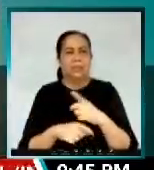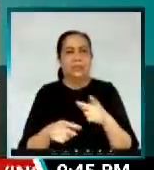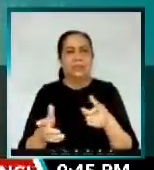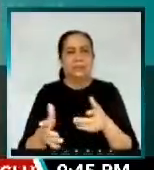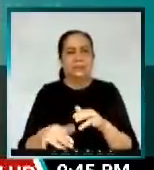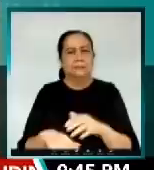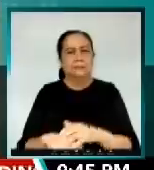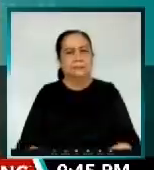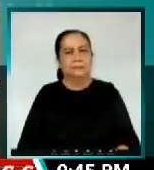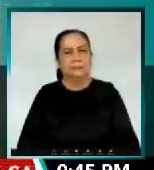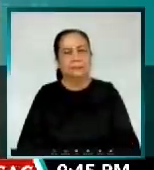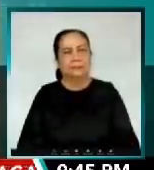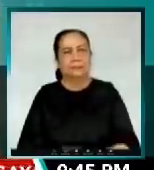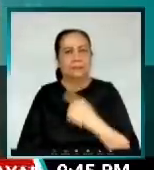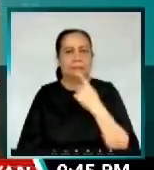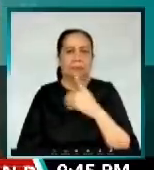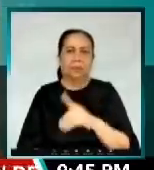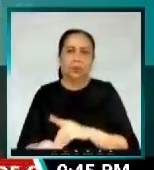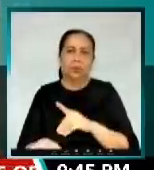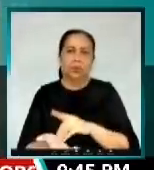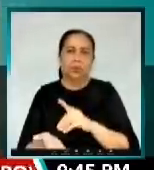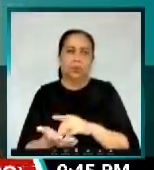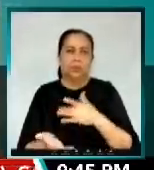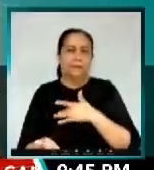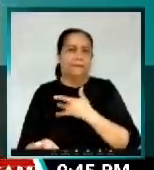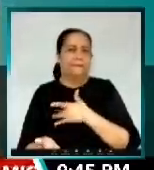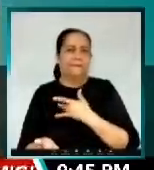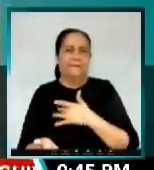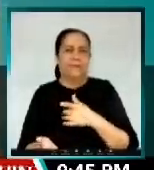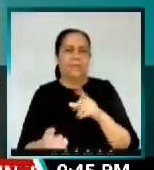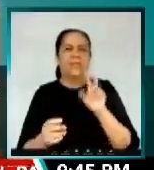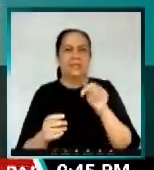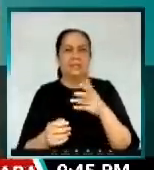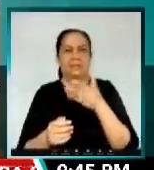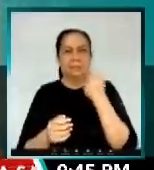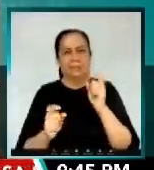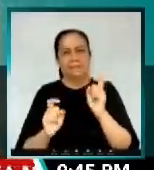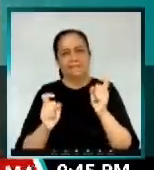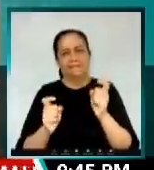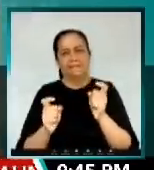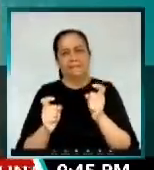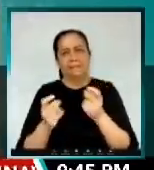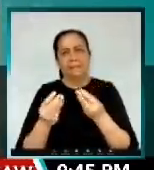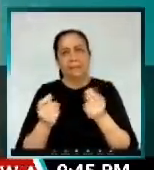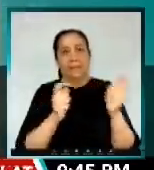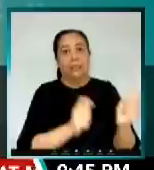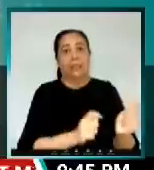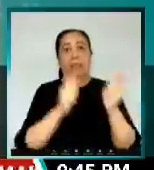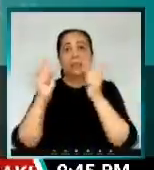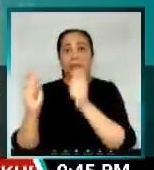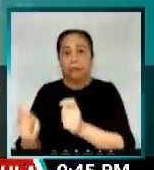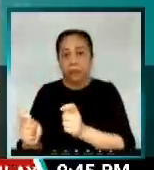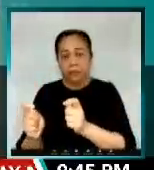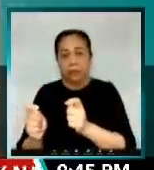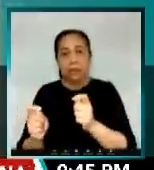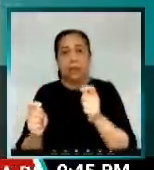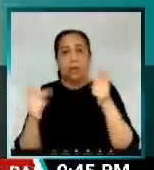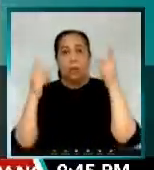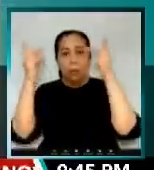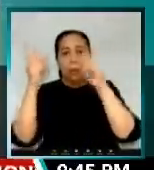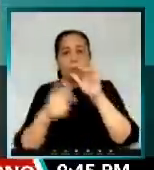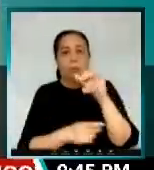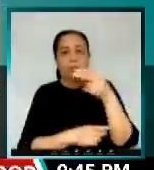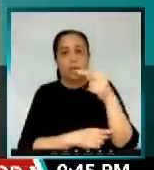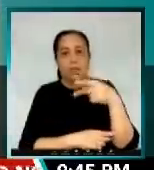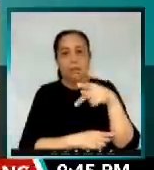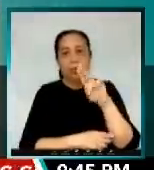the doctor felt na parang she needed to be addressed already. Nilipat siya sa Pope John Paul, I believe. Pope John Paul